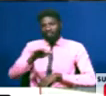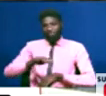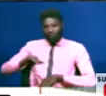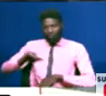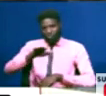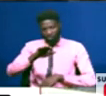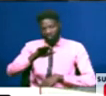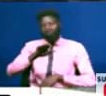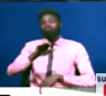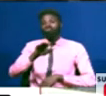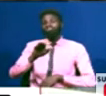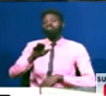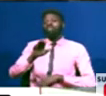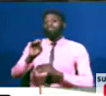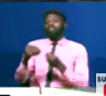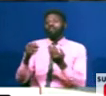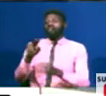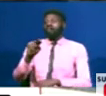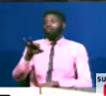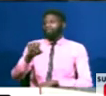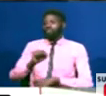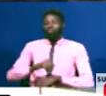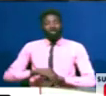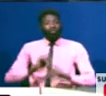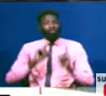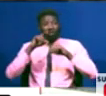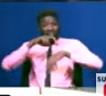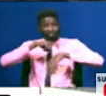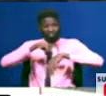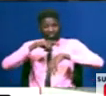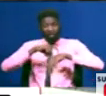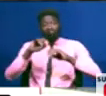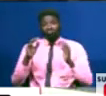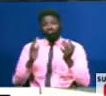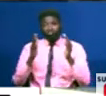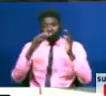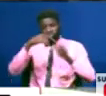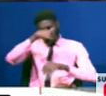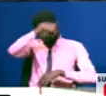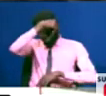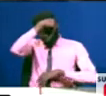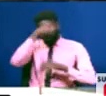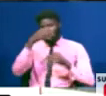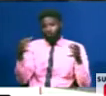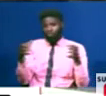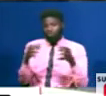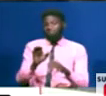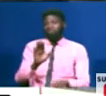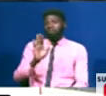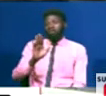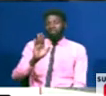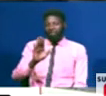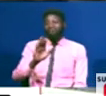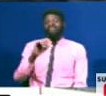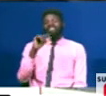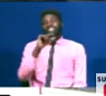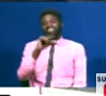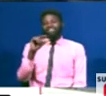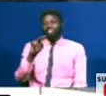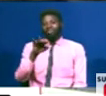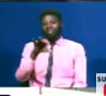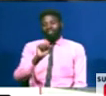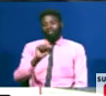kwa taifa NYS. Akizungumza wakati wa sherehe ya kufuzu kwa makurutu wa shirika hilo huko Gilgil, Rais Ruto alisema hatua